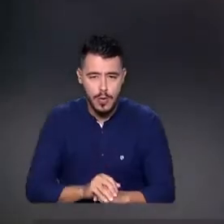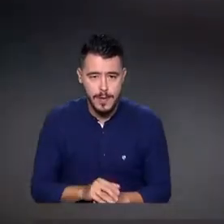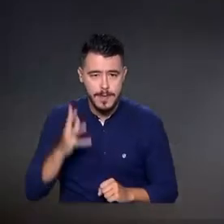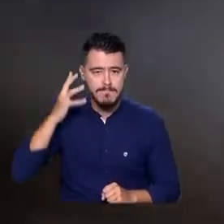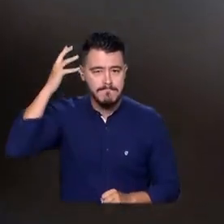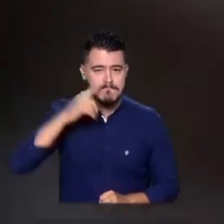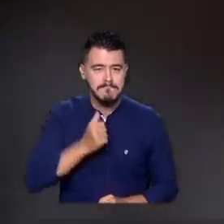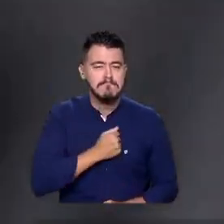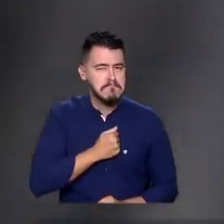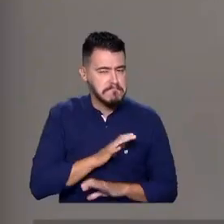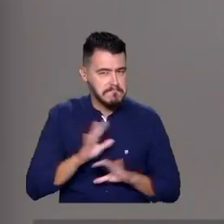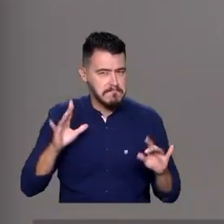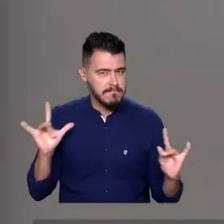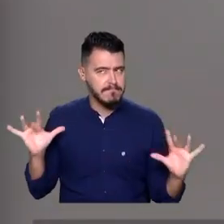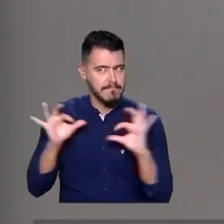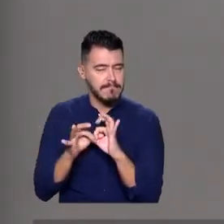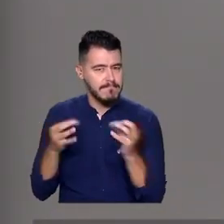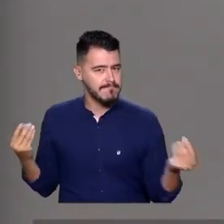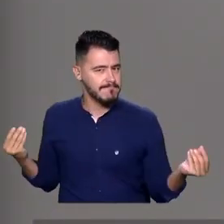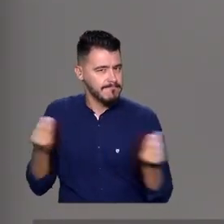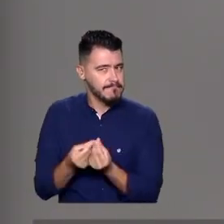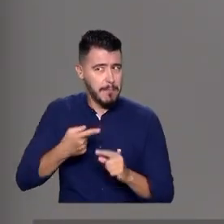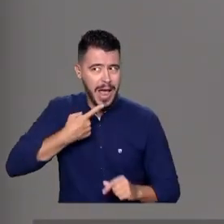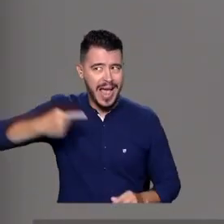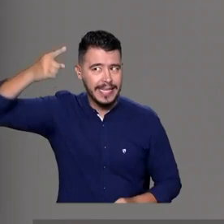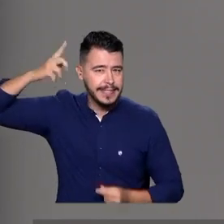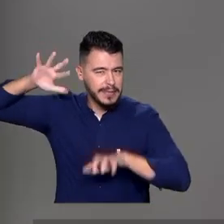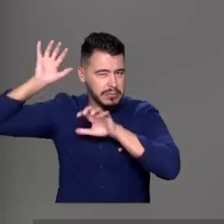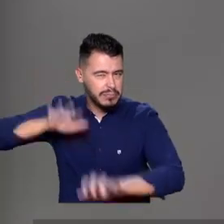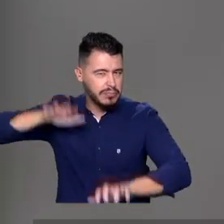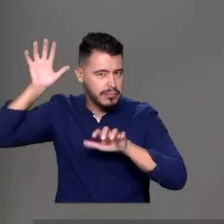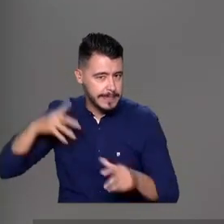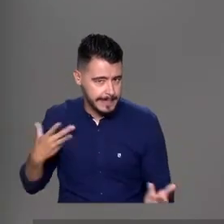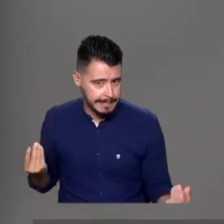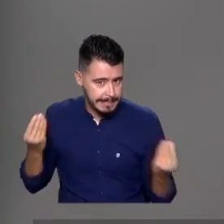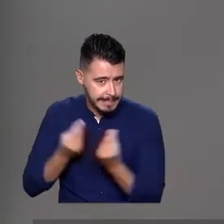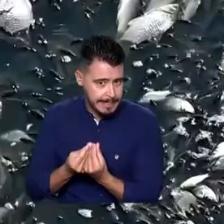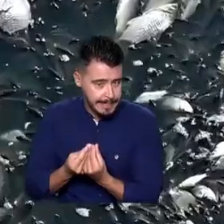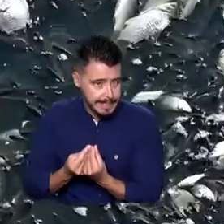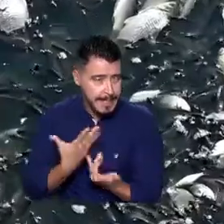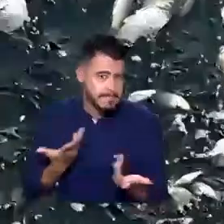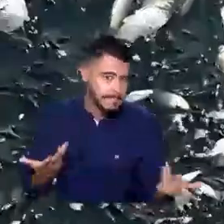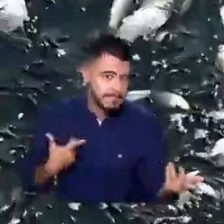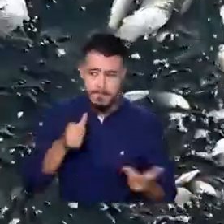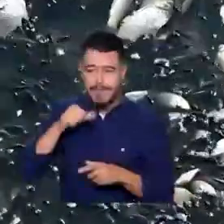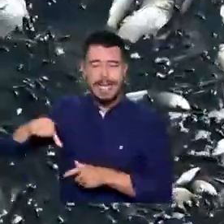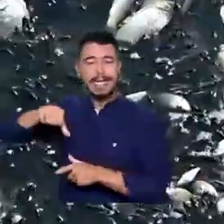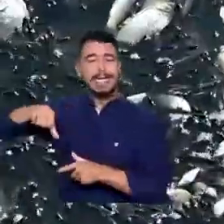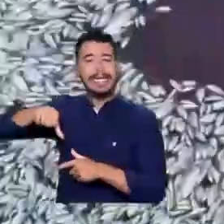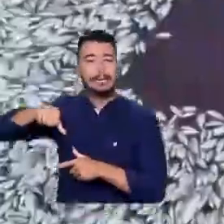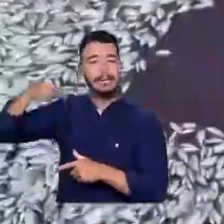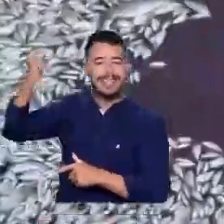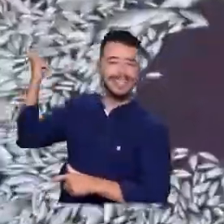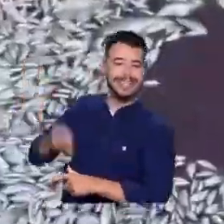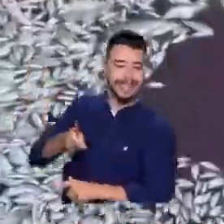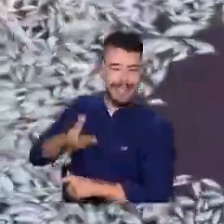caused flooding pushed the fish out to sea into the Pagasitic Gulf, where the salt water killed them. Και σαν να μην έφτανε αυτό, στο